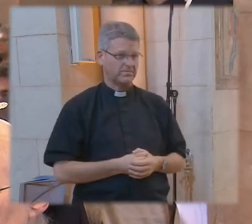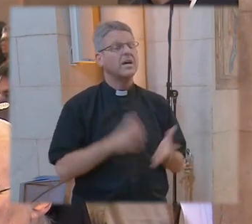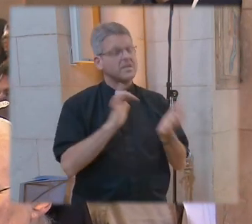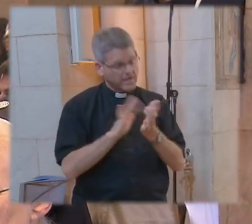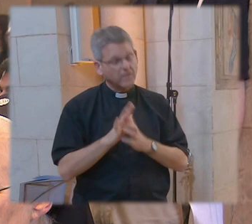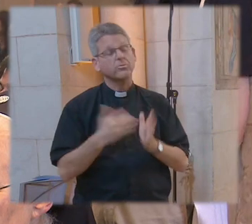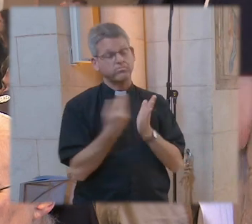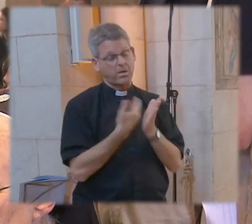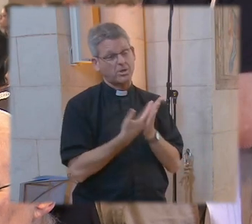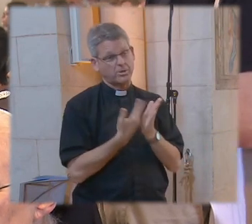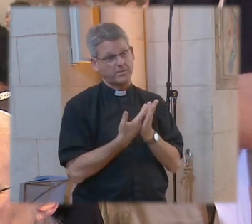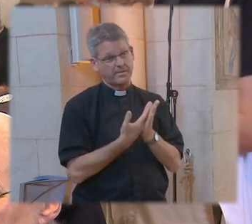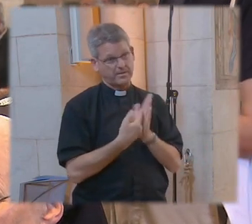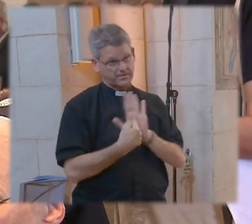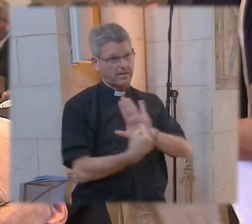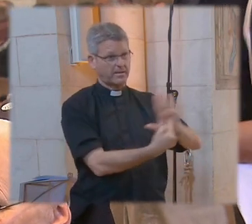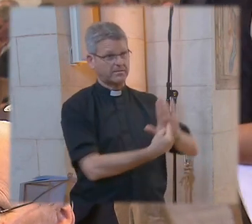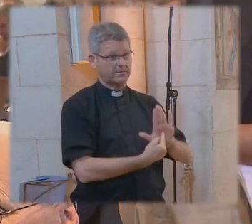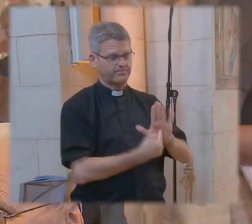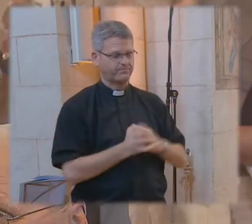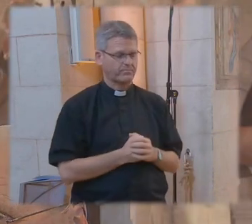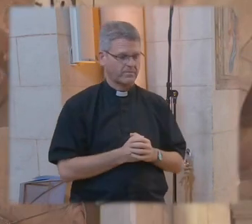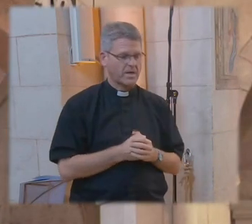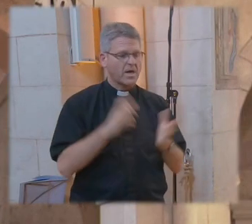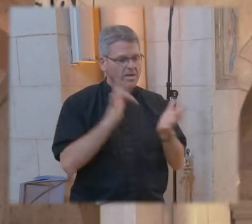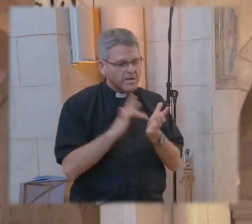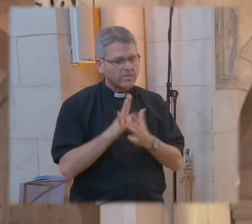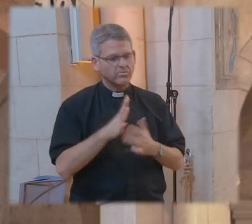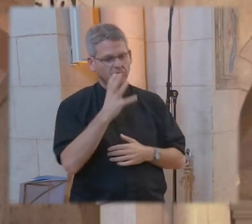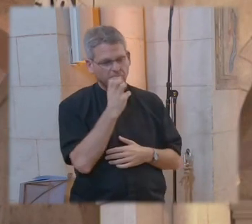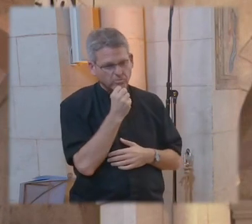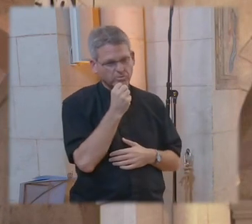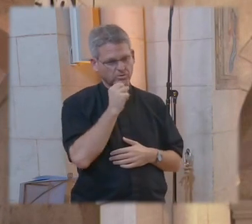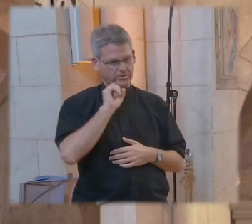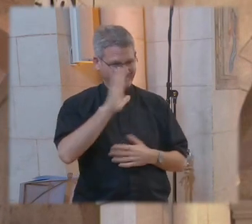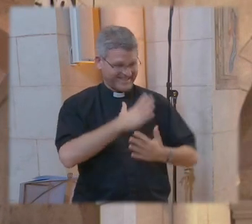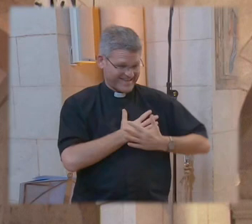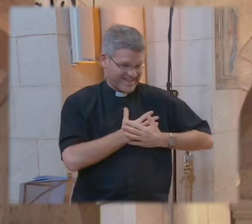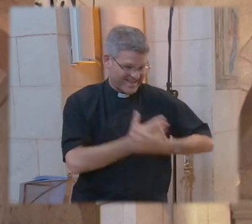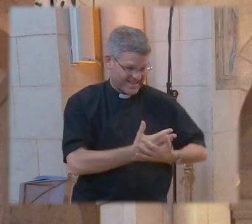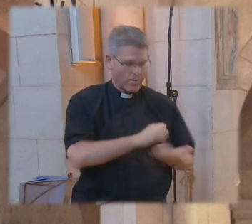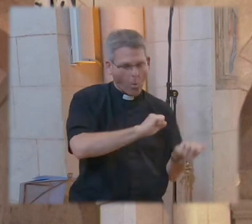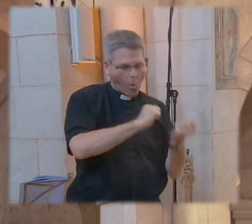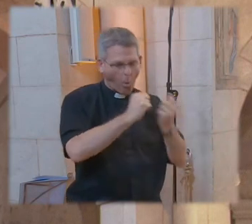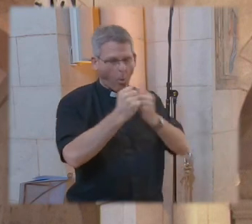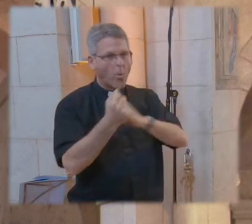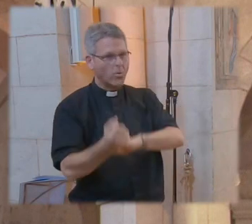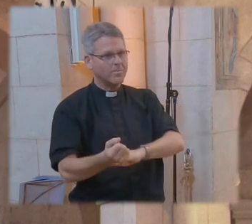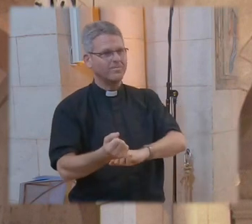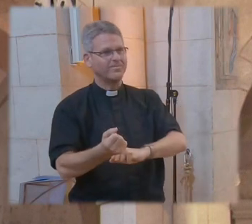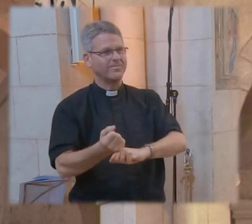an ihm geübte Gewalt in Liebe für uns Menschen umgewandelt hat. Die Passion